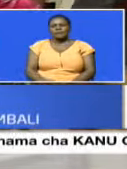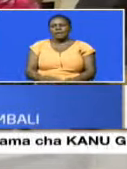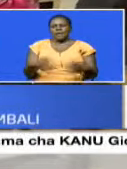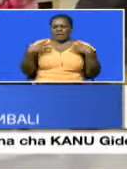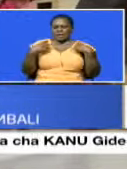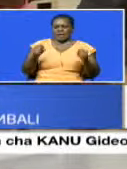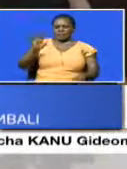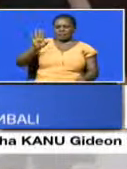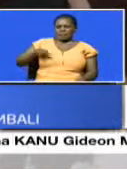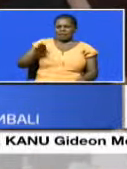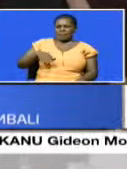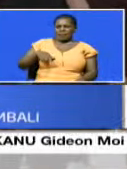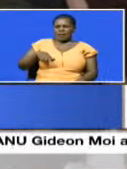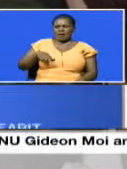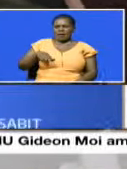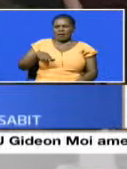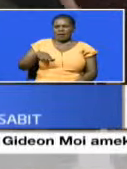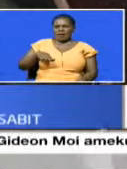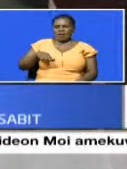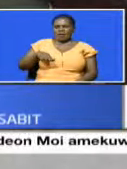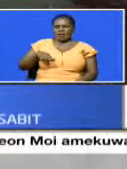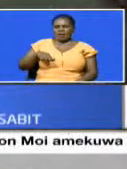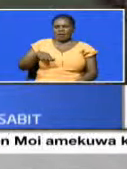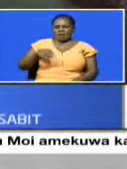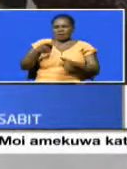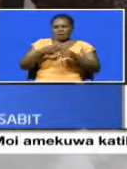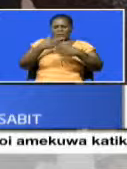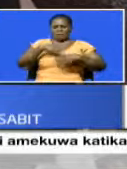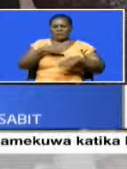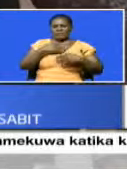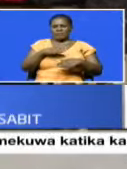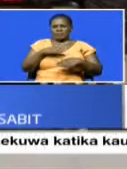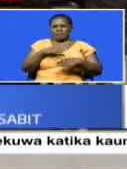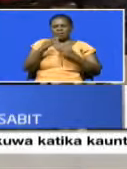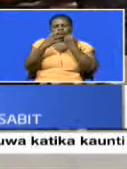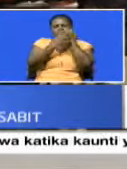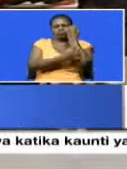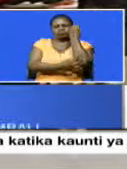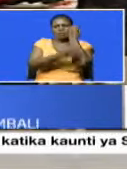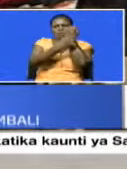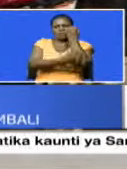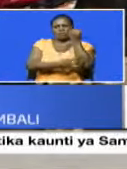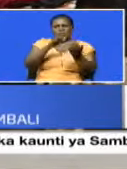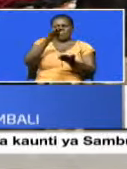Afya ya mama huyu kutoka eneo la Sololo, kaunti ya Marsabit, imekuwa ikidhoofika.